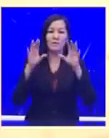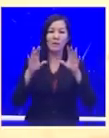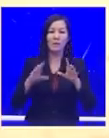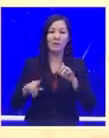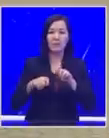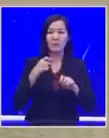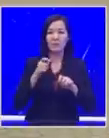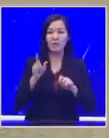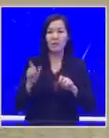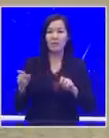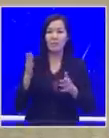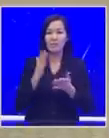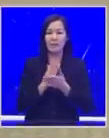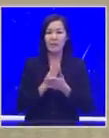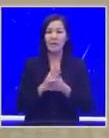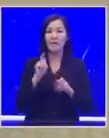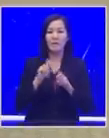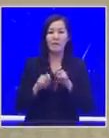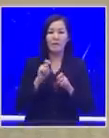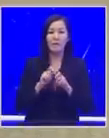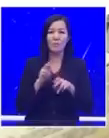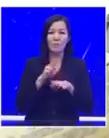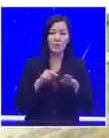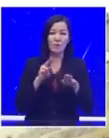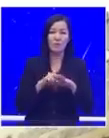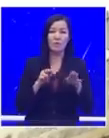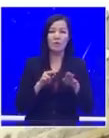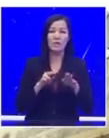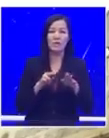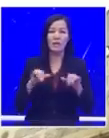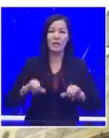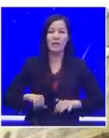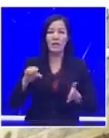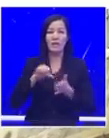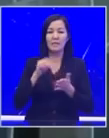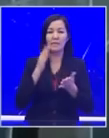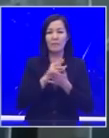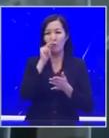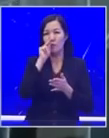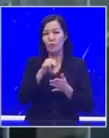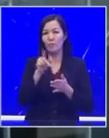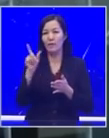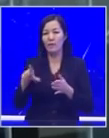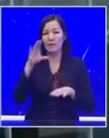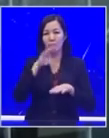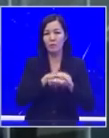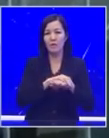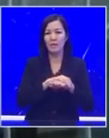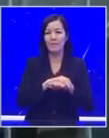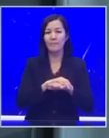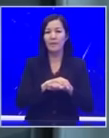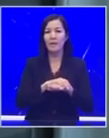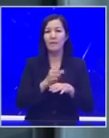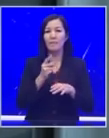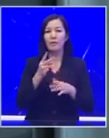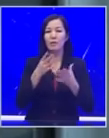кодексті бұзатын азаматтар әлі де бар. Тергеушілер алаяқтық әрекетке қатысы бар деген күдікпен ер адамды ұстады. Ал мұның